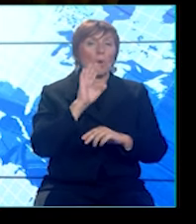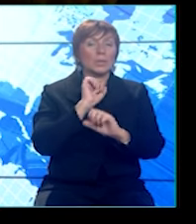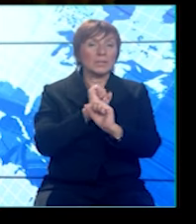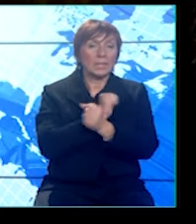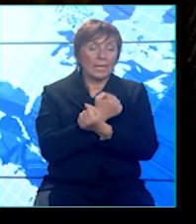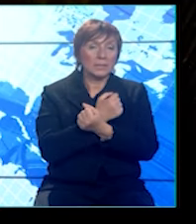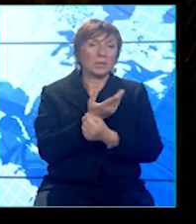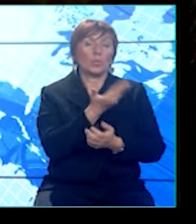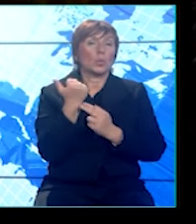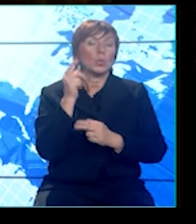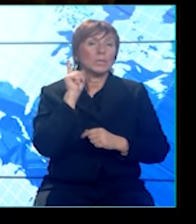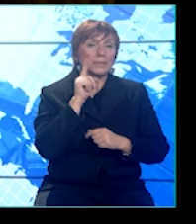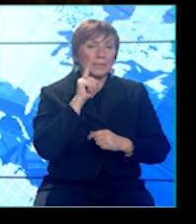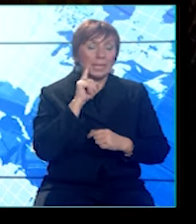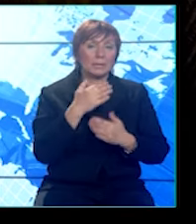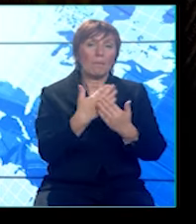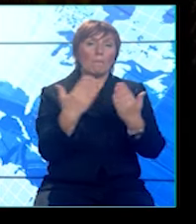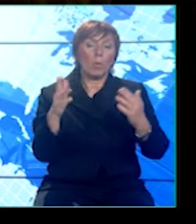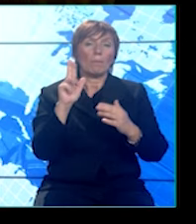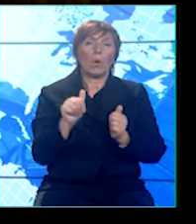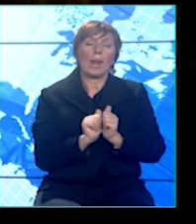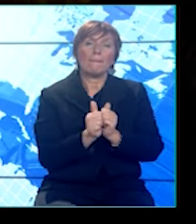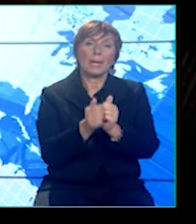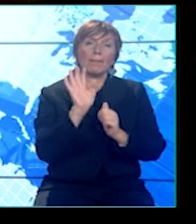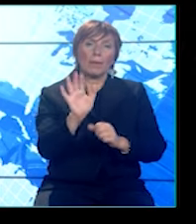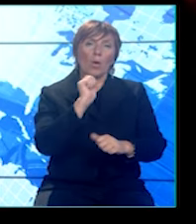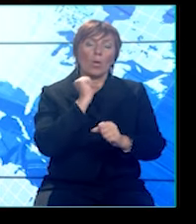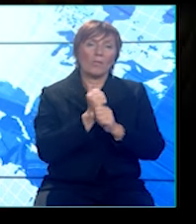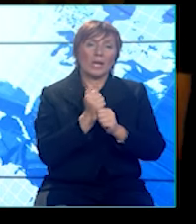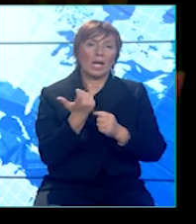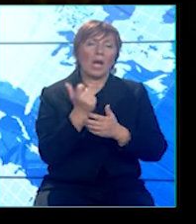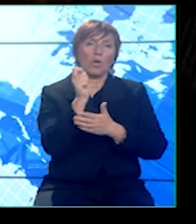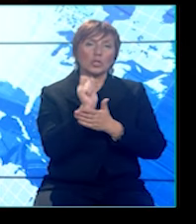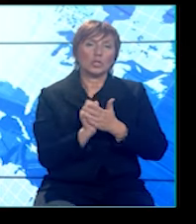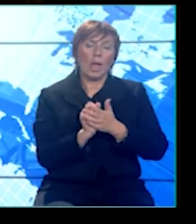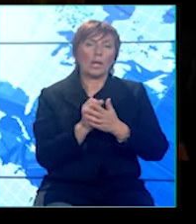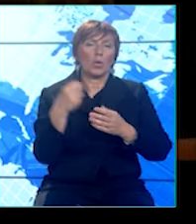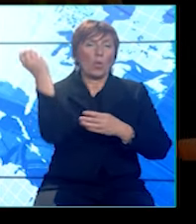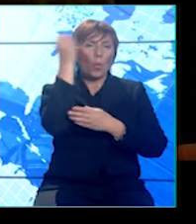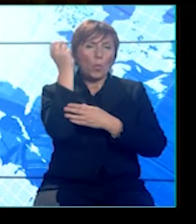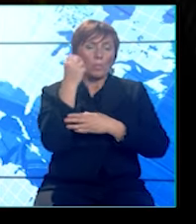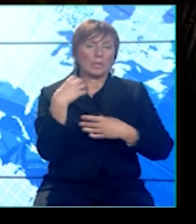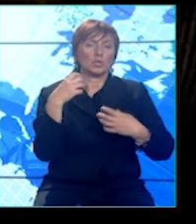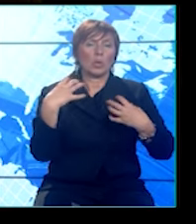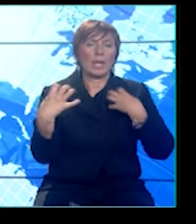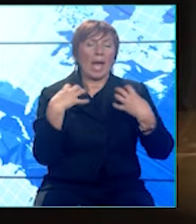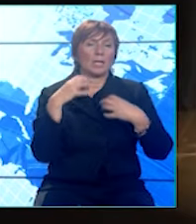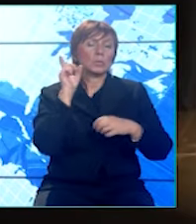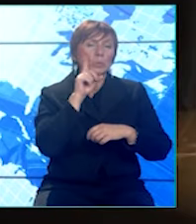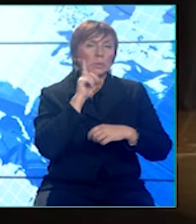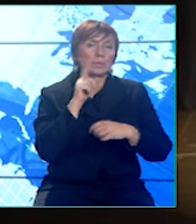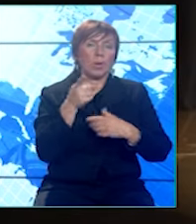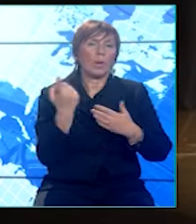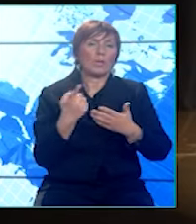a konkretnije u Zenicu, lokalna publika je mogla ispratiti njegov rad s pozicije člana umjetničkog ansambla Bosanskog narodnog pozorišta.